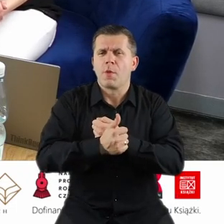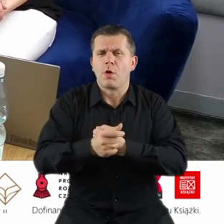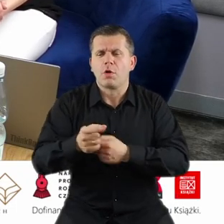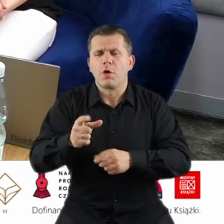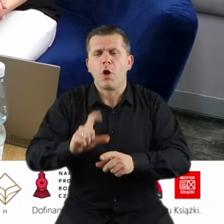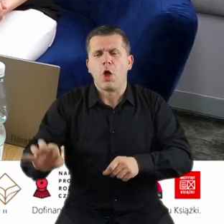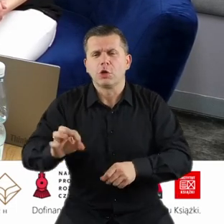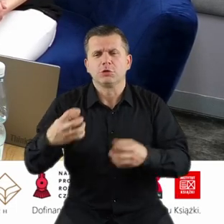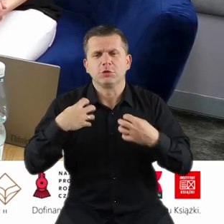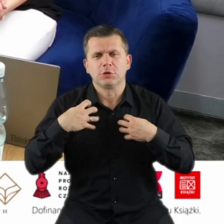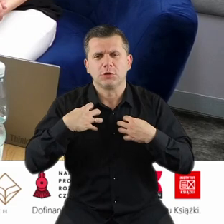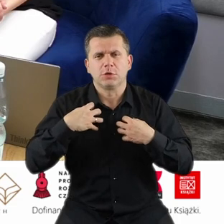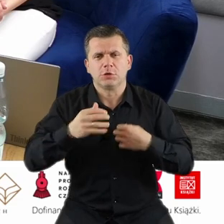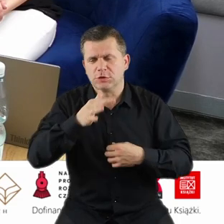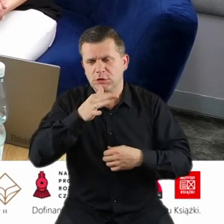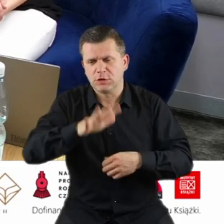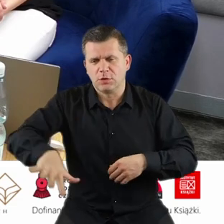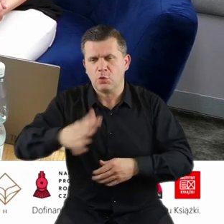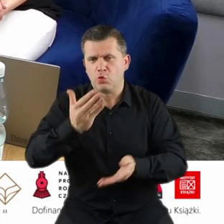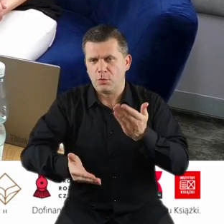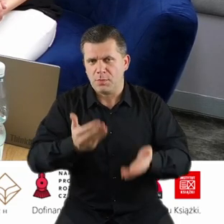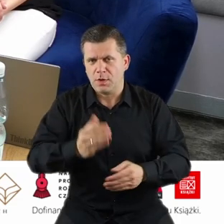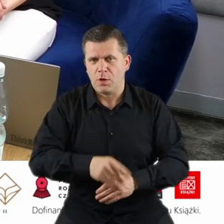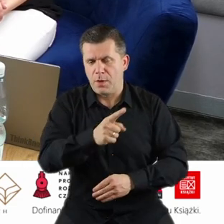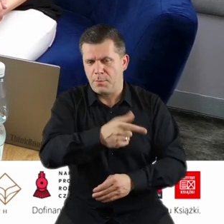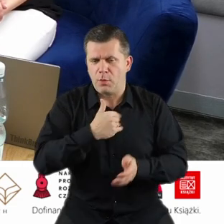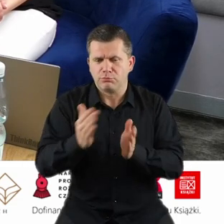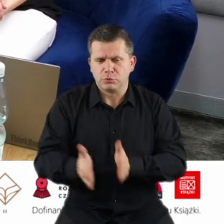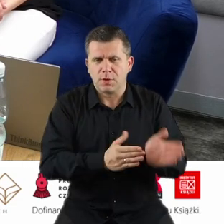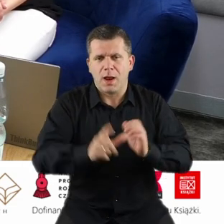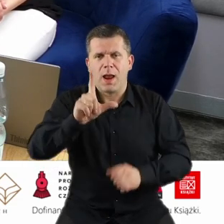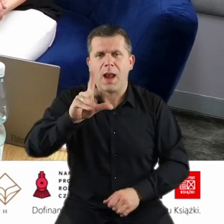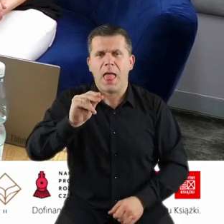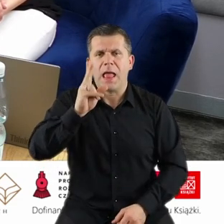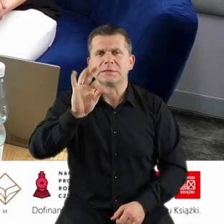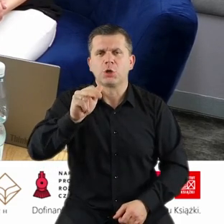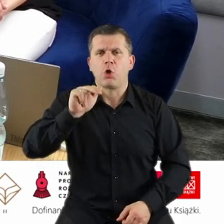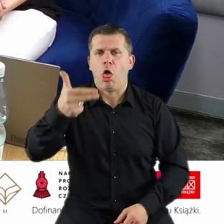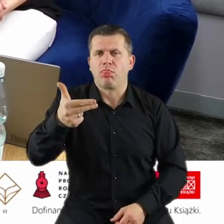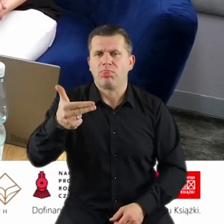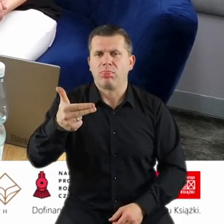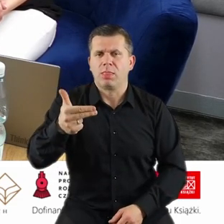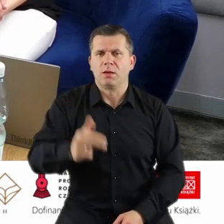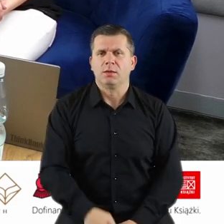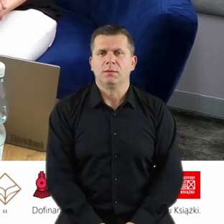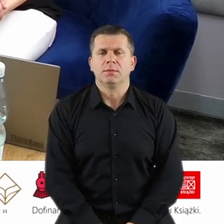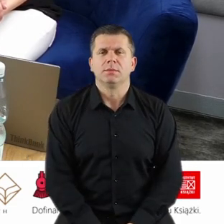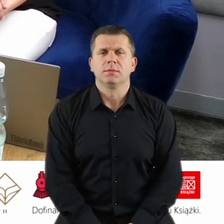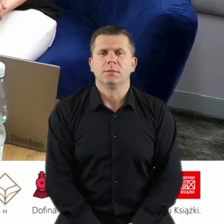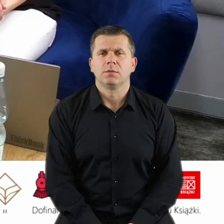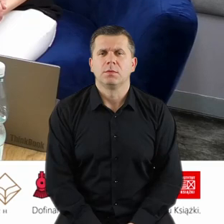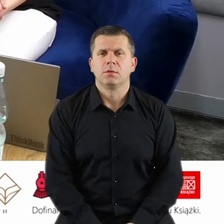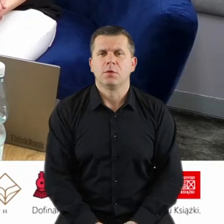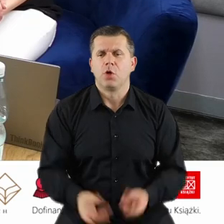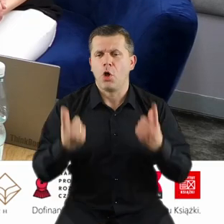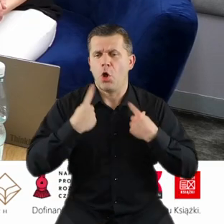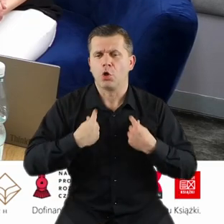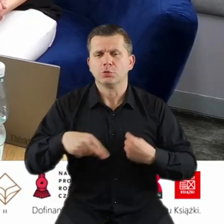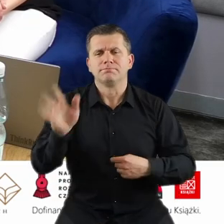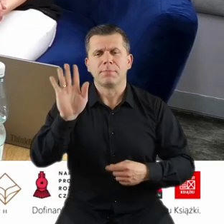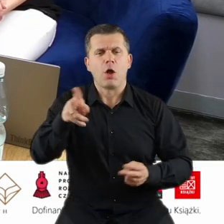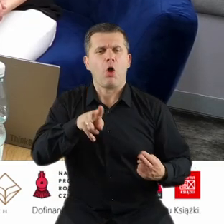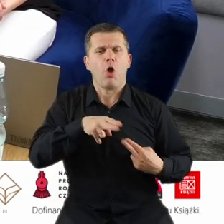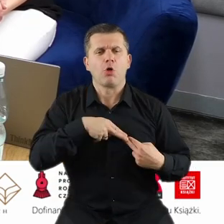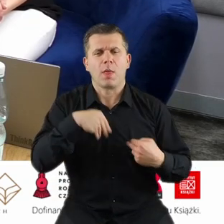Lublinie. I oni wtedy przygotowywali leksykon w ogóle, taki właśnie osób